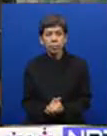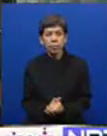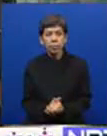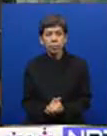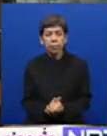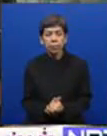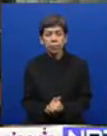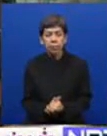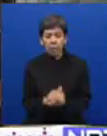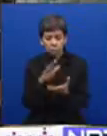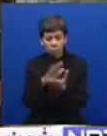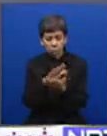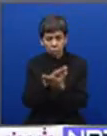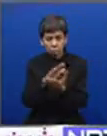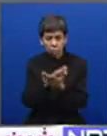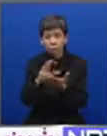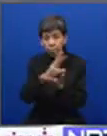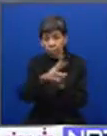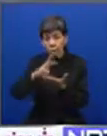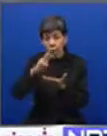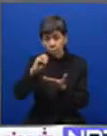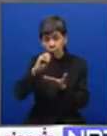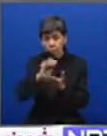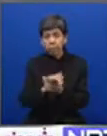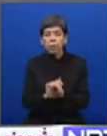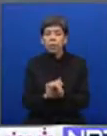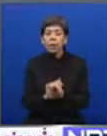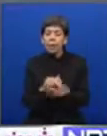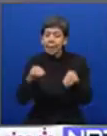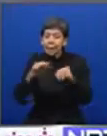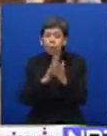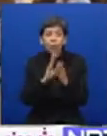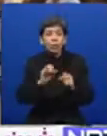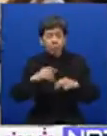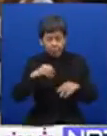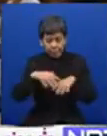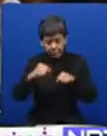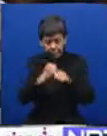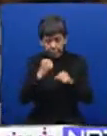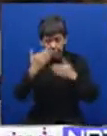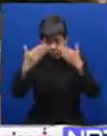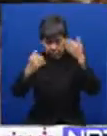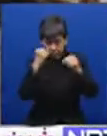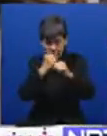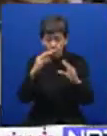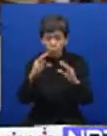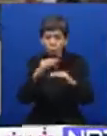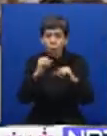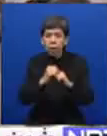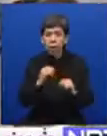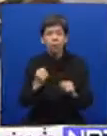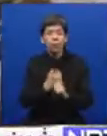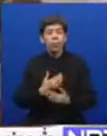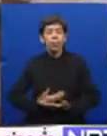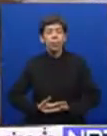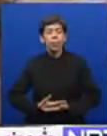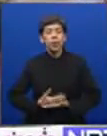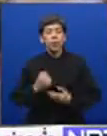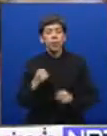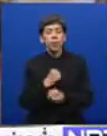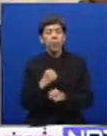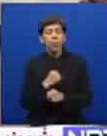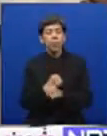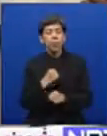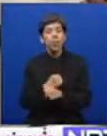โรงเรียนสาธิตมหาวิทยาลัยราชภัฏสวนสุนันทาจัดกิจกรรมโครงการอบรมพัฒนาจิตหรือการอบรมวิปัสสนา